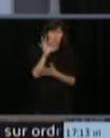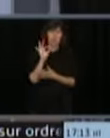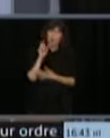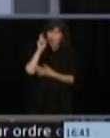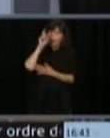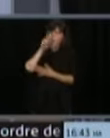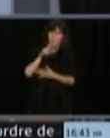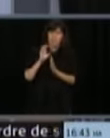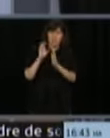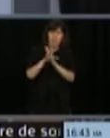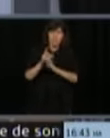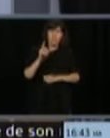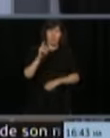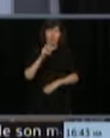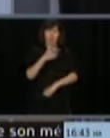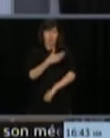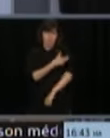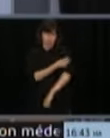Philippe Autier, Montreal Gazette.